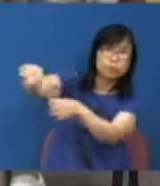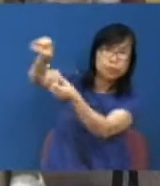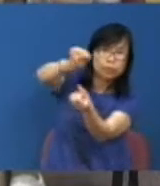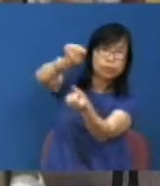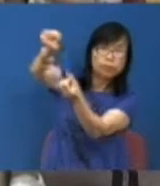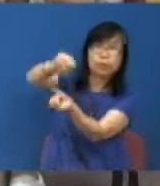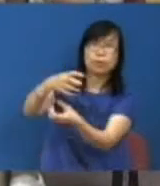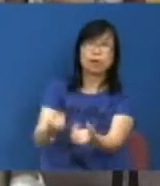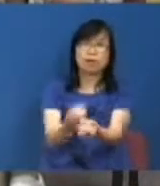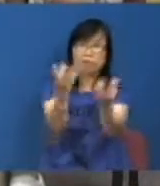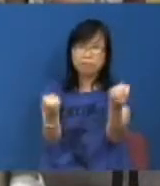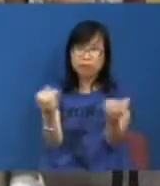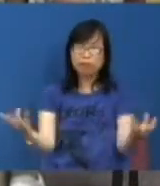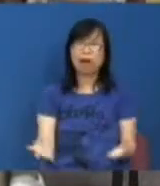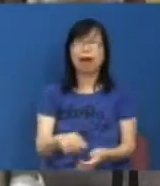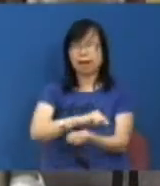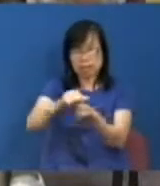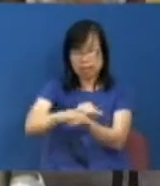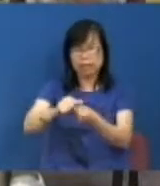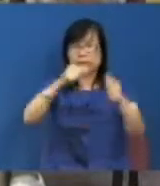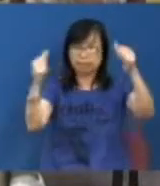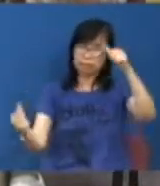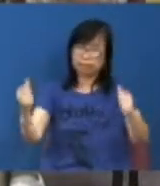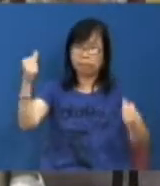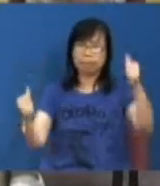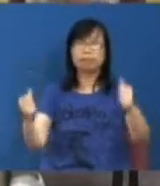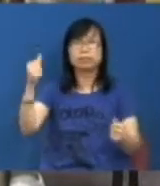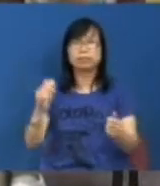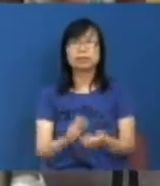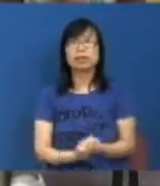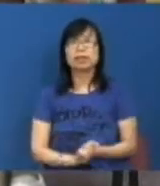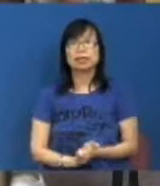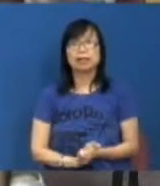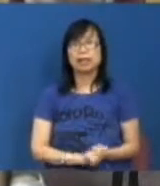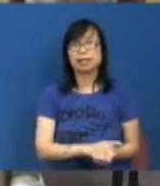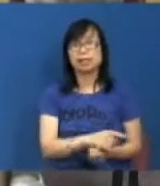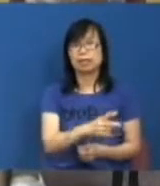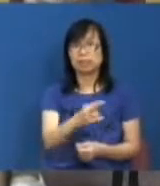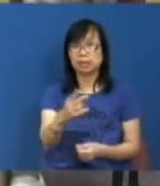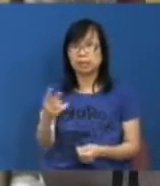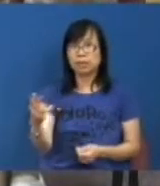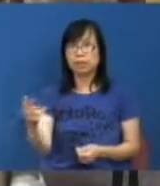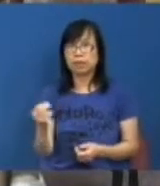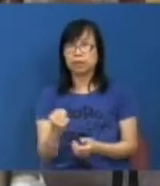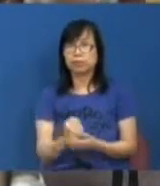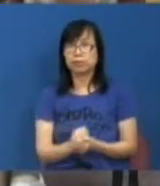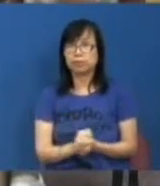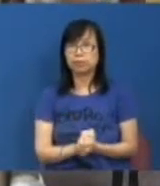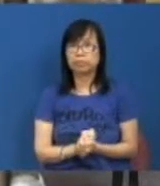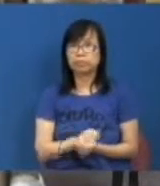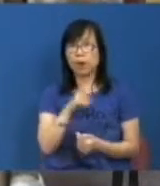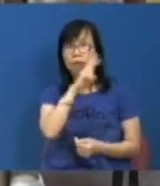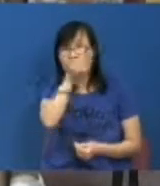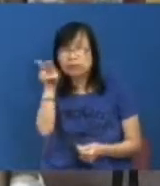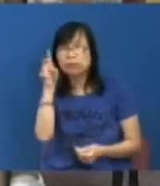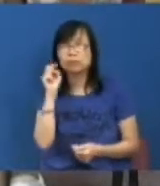啊，咁嗰種做法都有嘅。咁甚或咧就green roofing 嗰陣時咧，你就真係睇到有時咧。我見到有